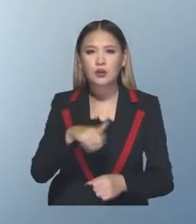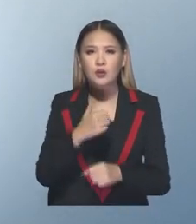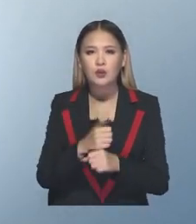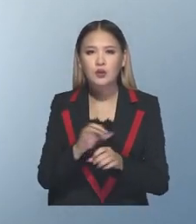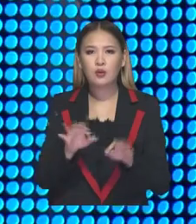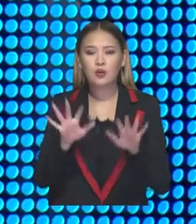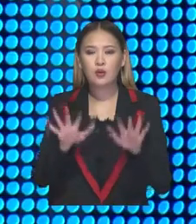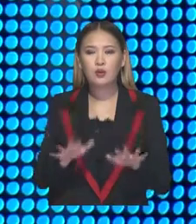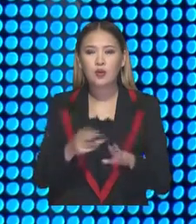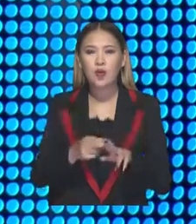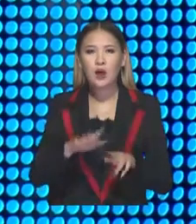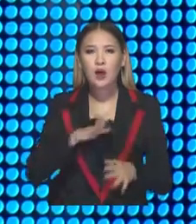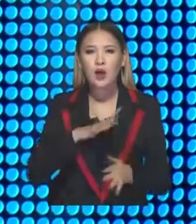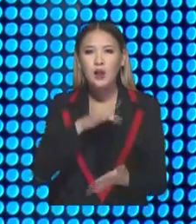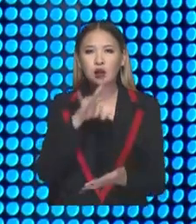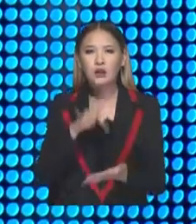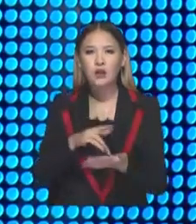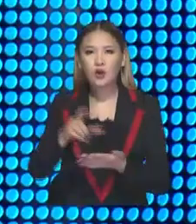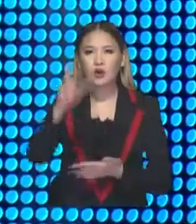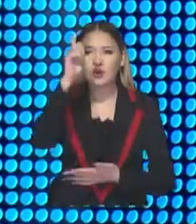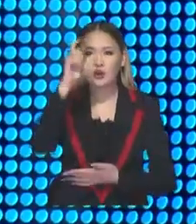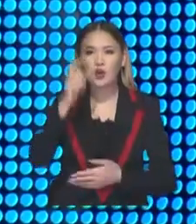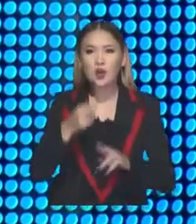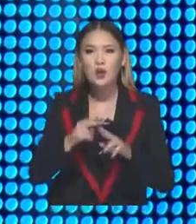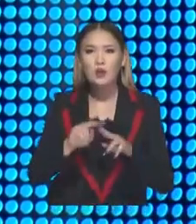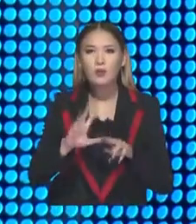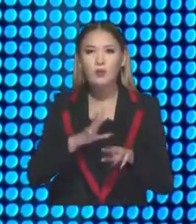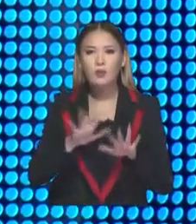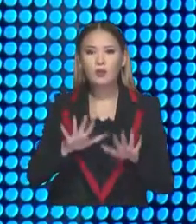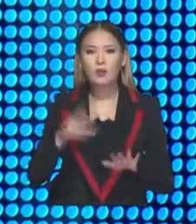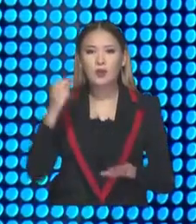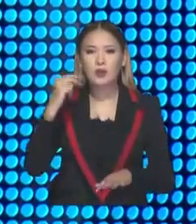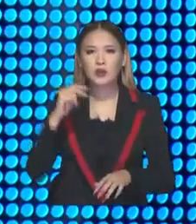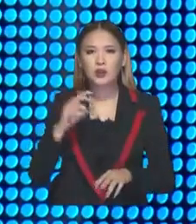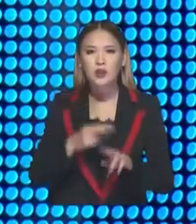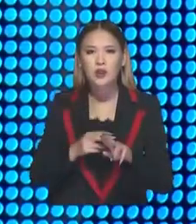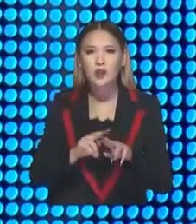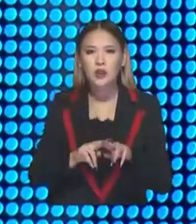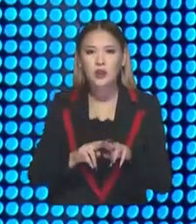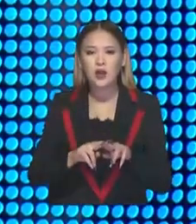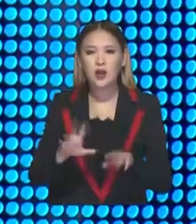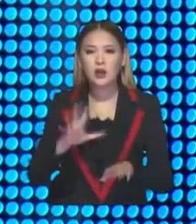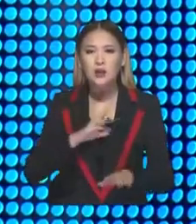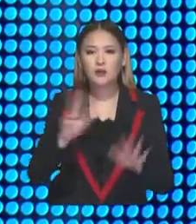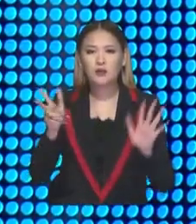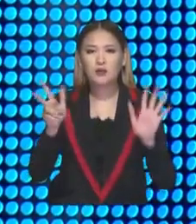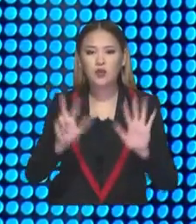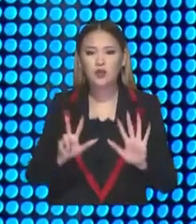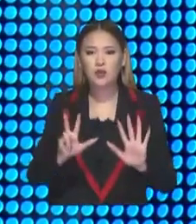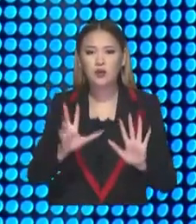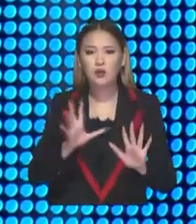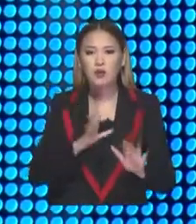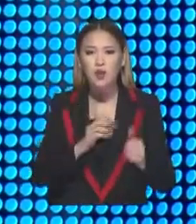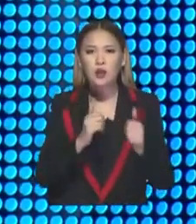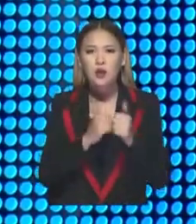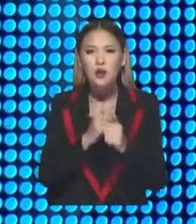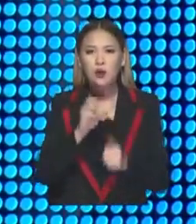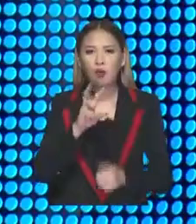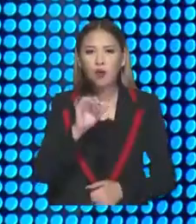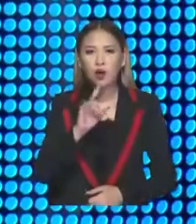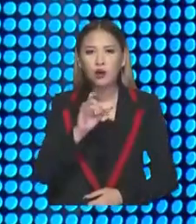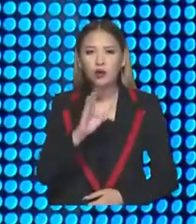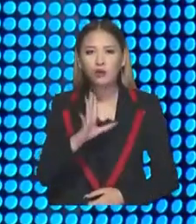орынбасары, халықаралық түркі академиясының президенті болған. Ал ведомствоны 8 ай уақыт бойы басқарған Асқар Омаров